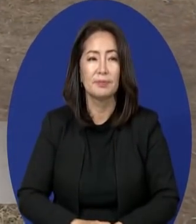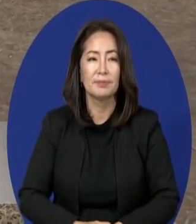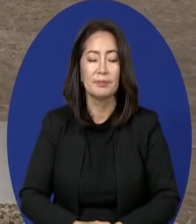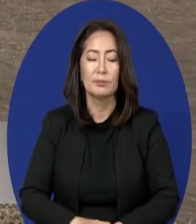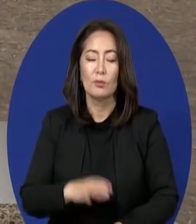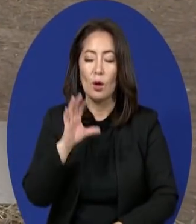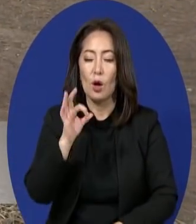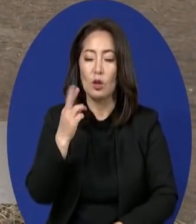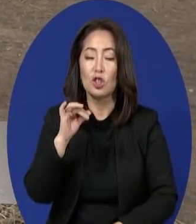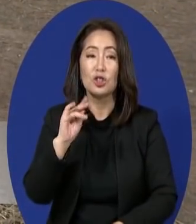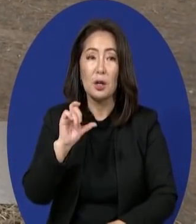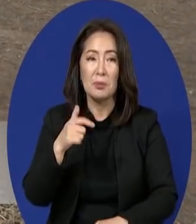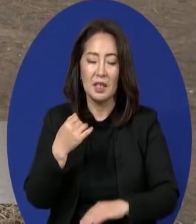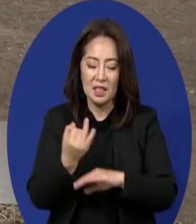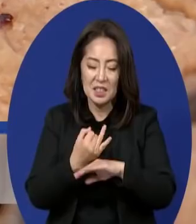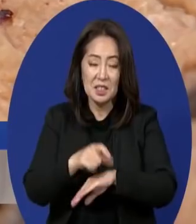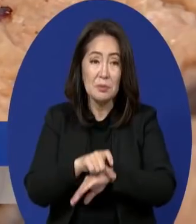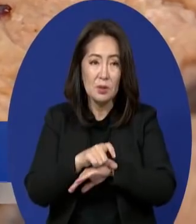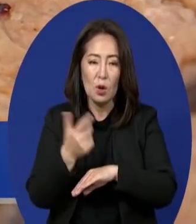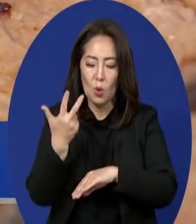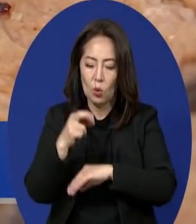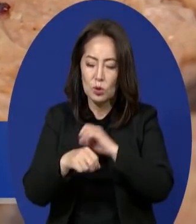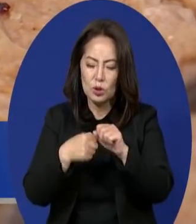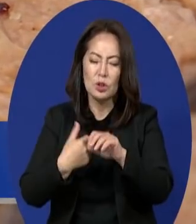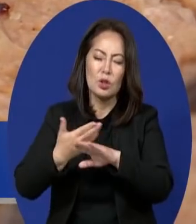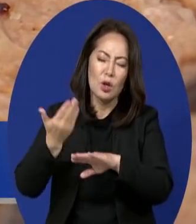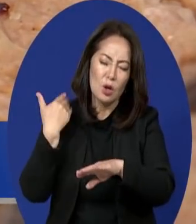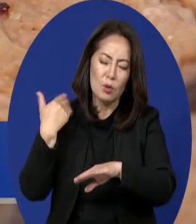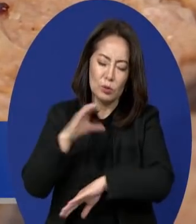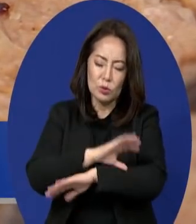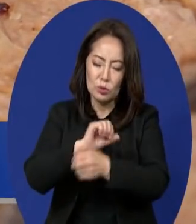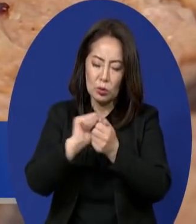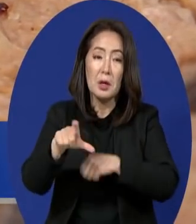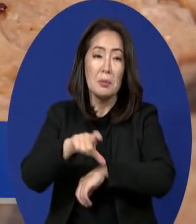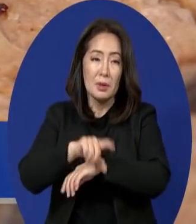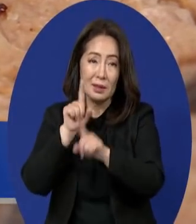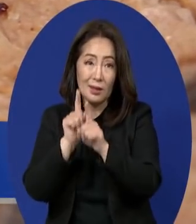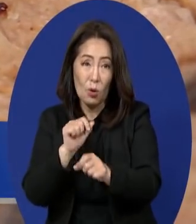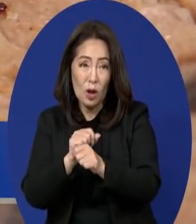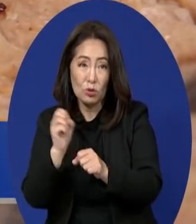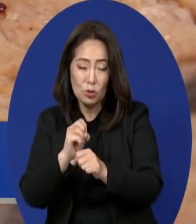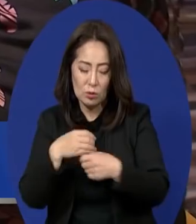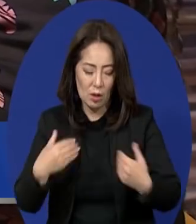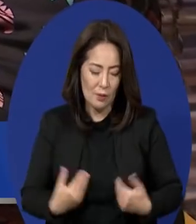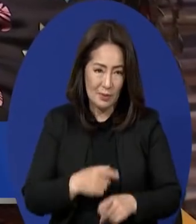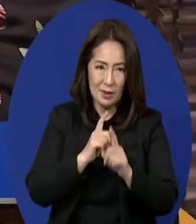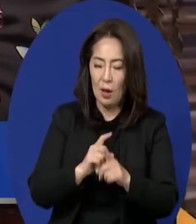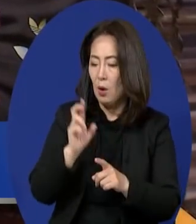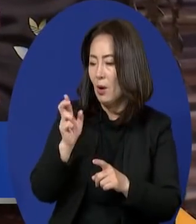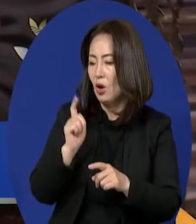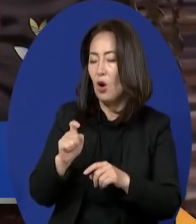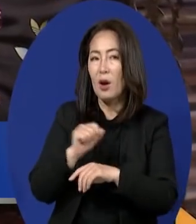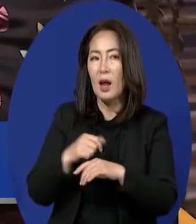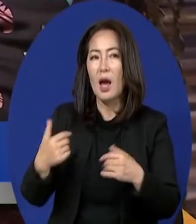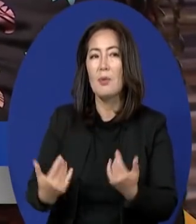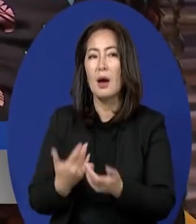Одон чимэг инженер мэрэгжилтэй. Тэрээр 30 гаруй жилийн өмнө сургуулиа төгсөөд мэрэгжлээр ажиллаж болох байсан ч амьдралын шаардлагаар Баян-Онгор аймагт очиж